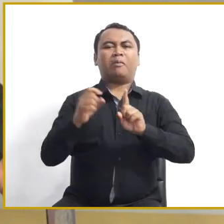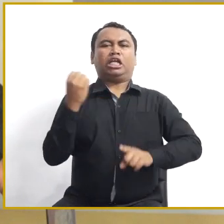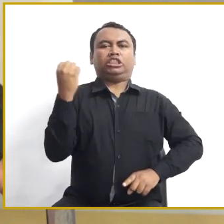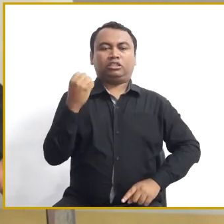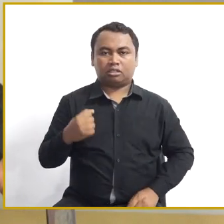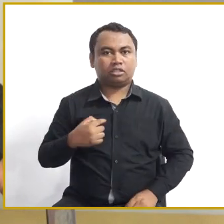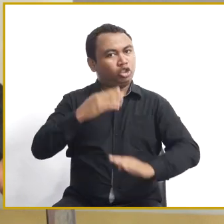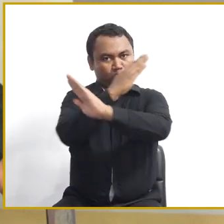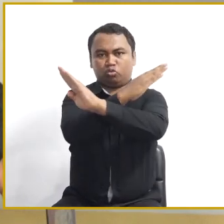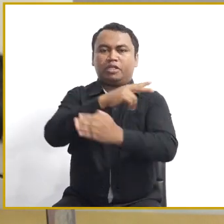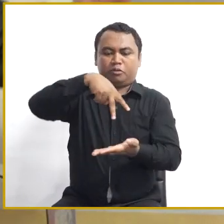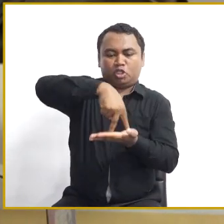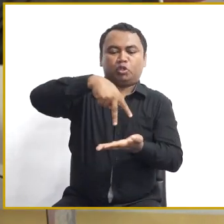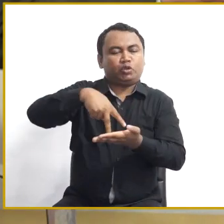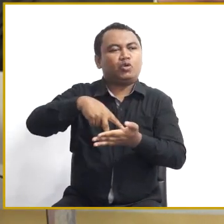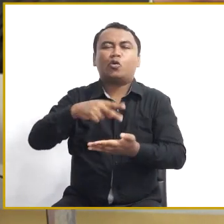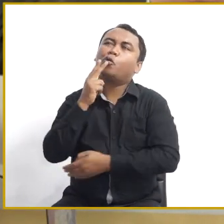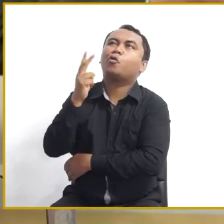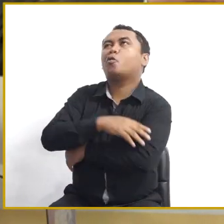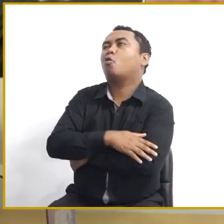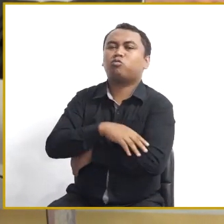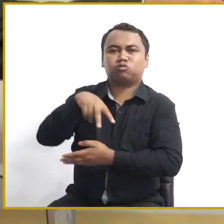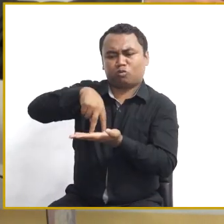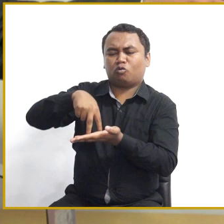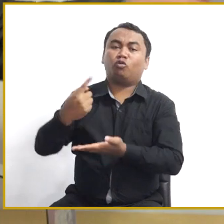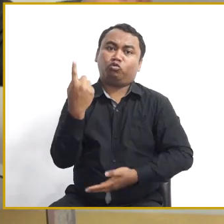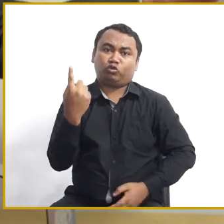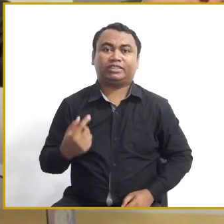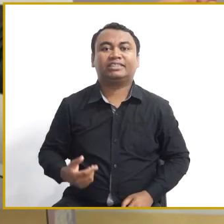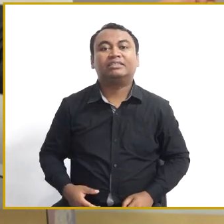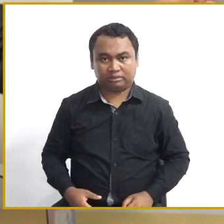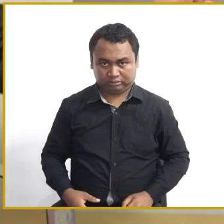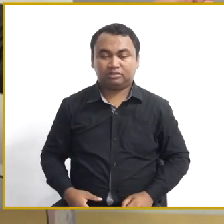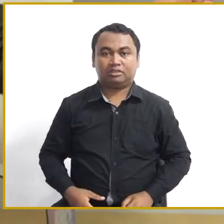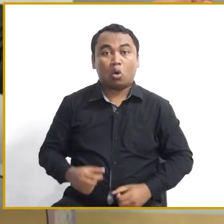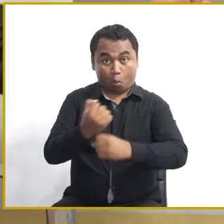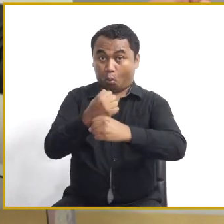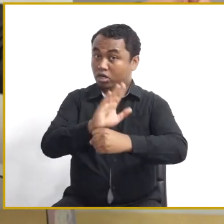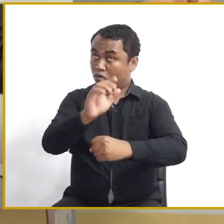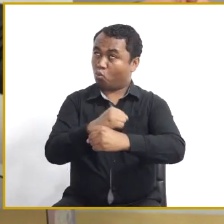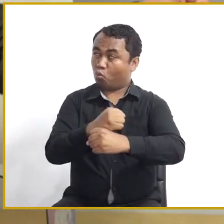tamboho. Mandehana anao eo Maurice, tsy lavitra antsika Maurice,